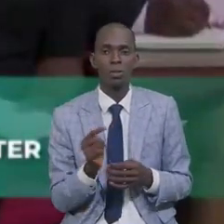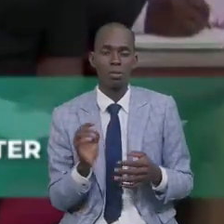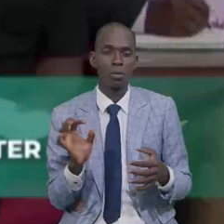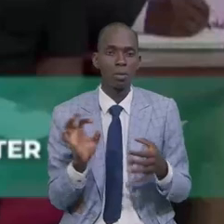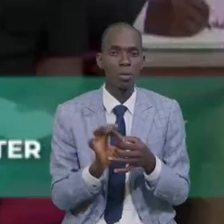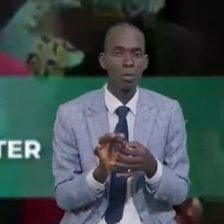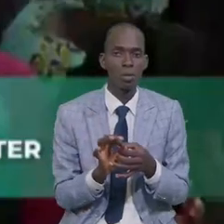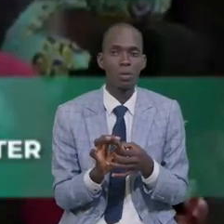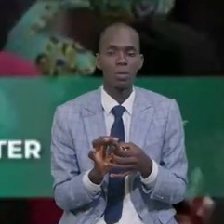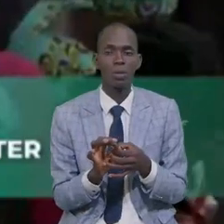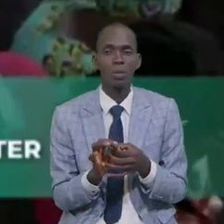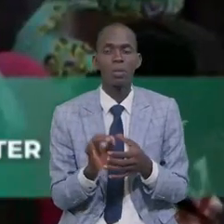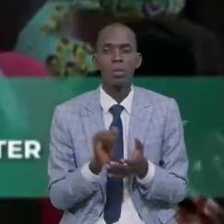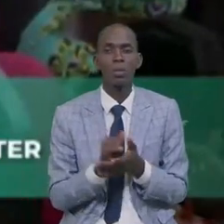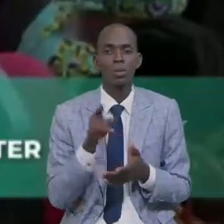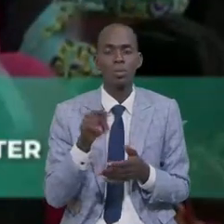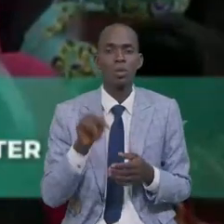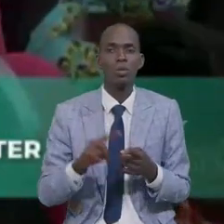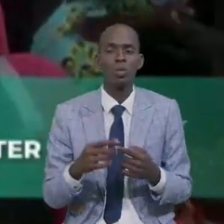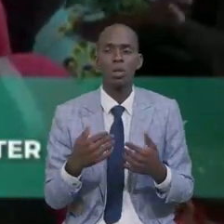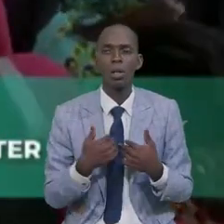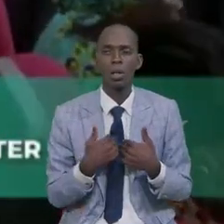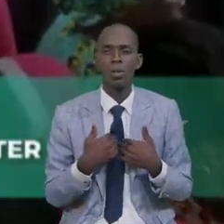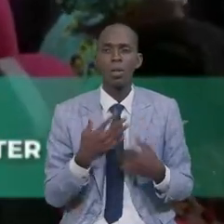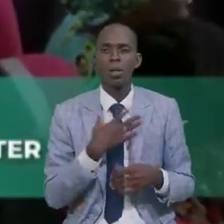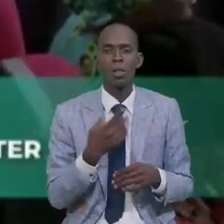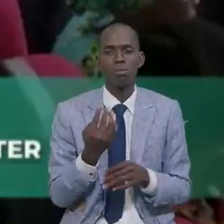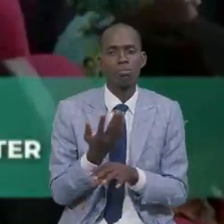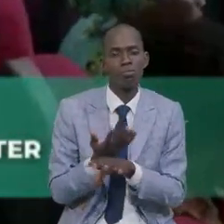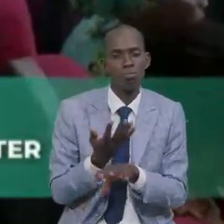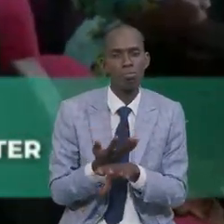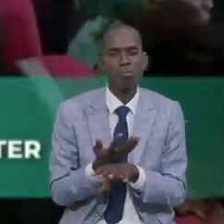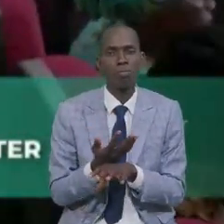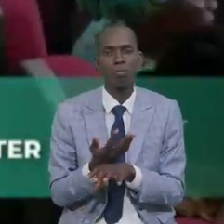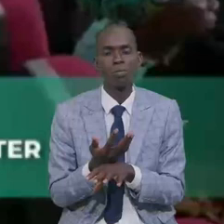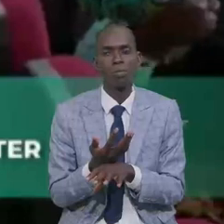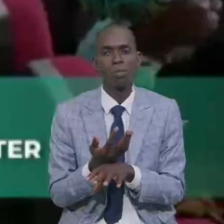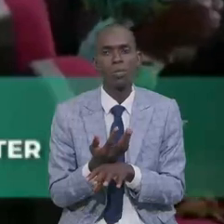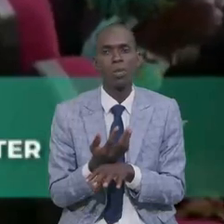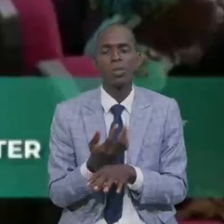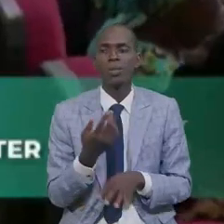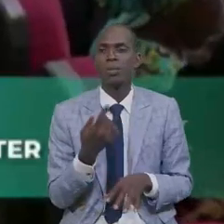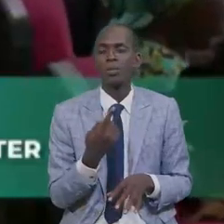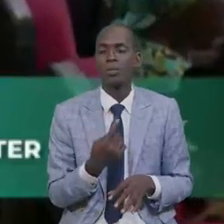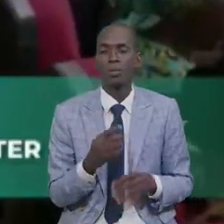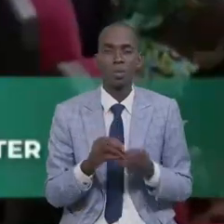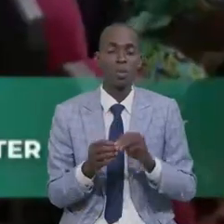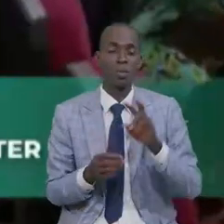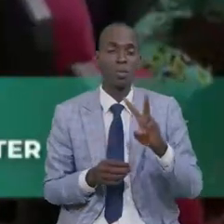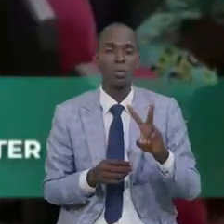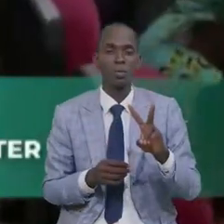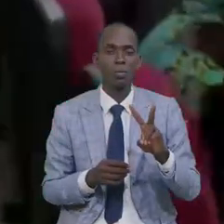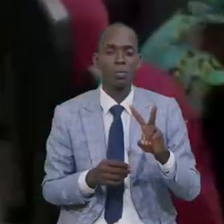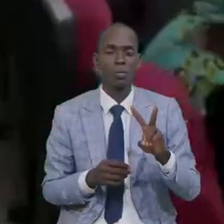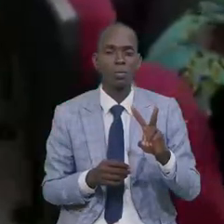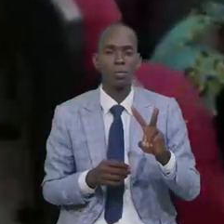La connexion qu'ils devraient avoir. Ils ont adressé une pétition. Viens avec